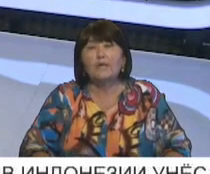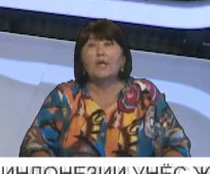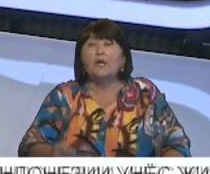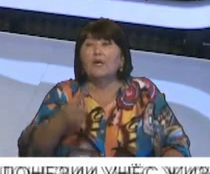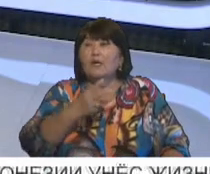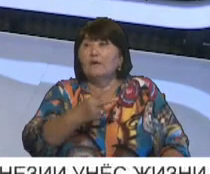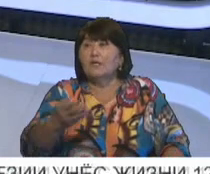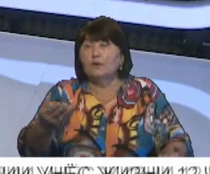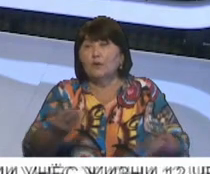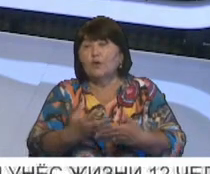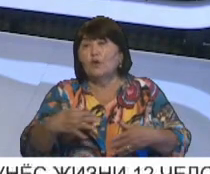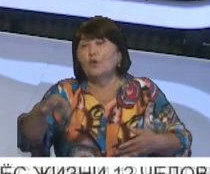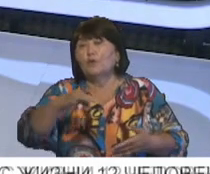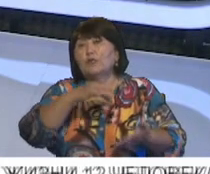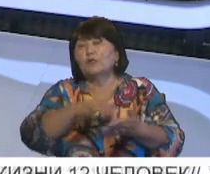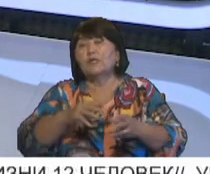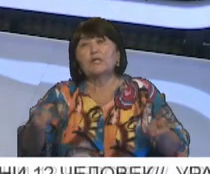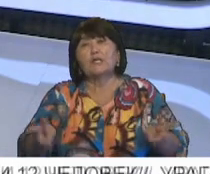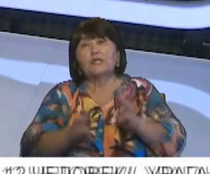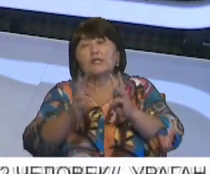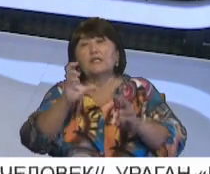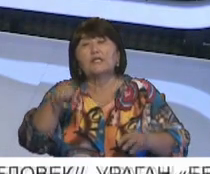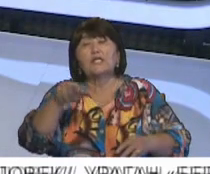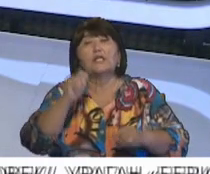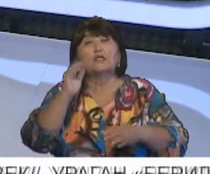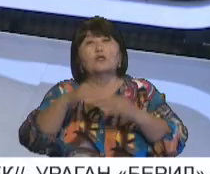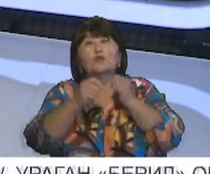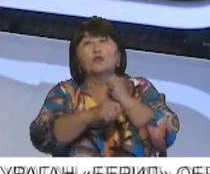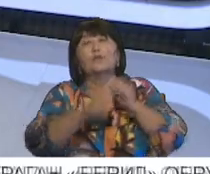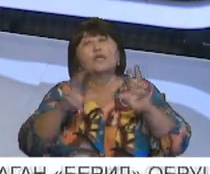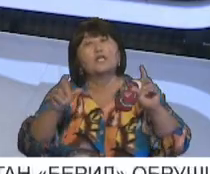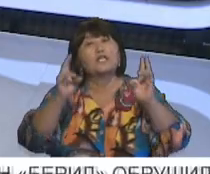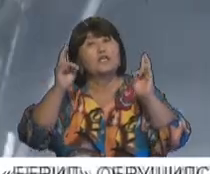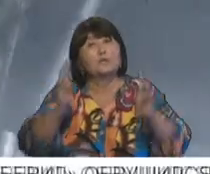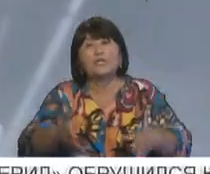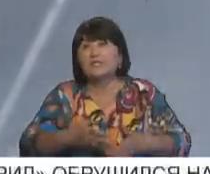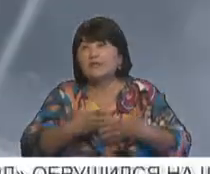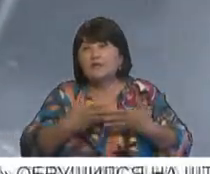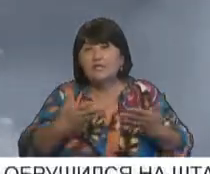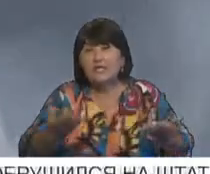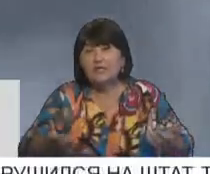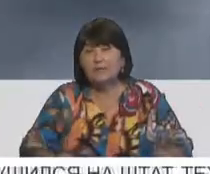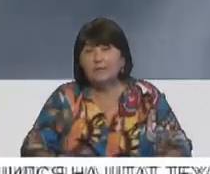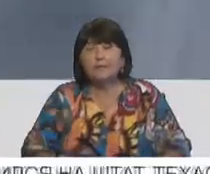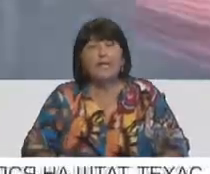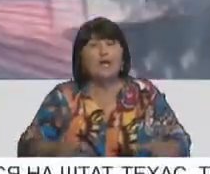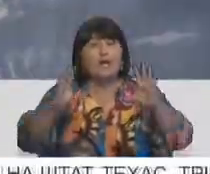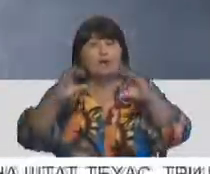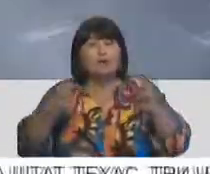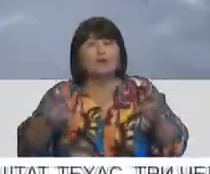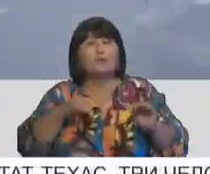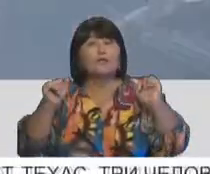Вы смотрите новости. В областном центре сгорел склад стройматериалов. К счастью, пострадавших нет. В тушении пожара